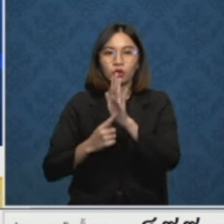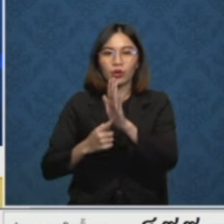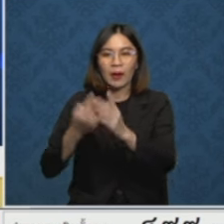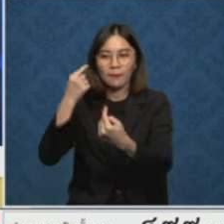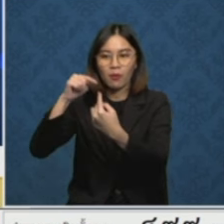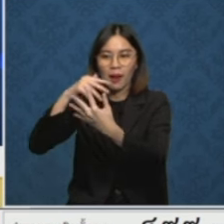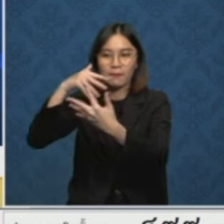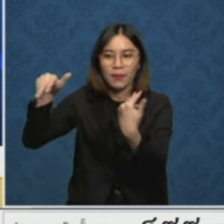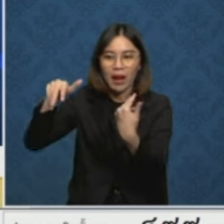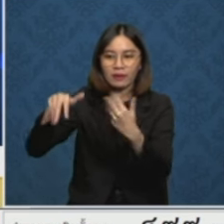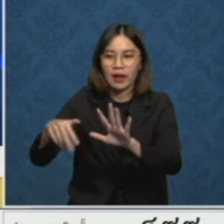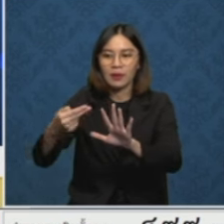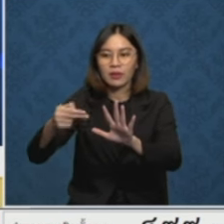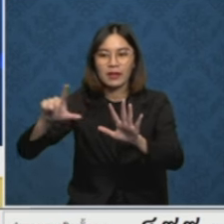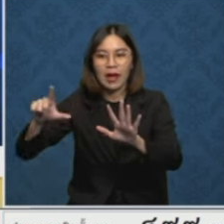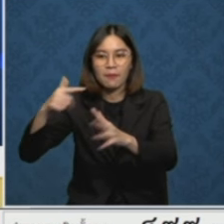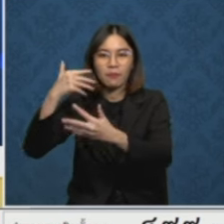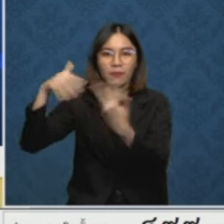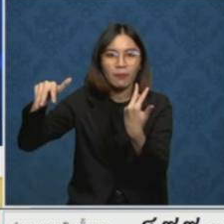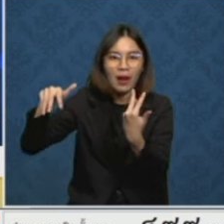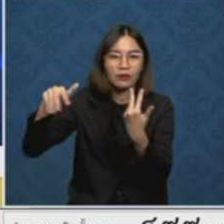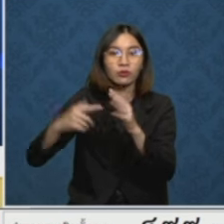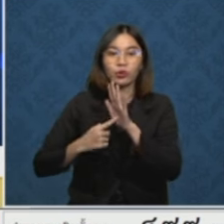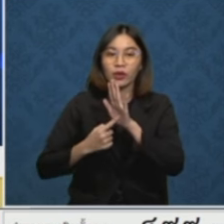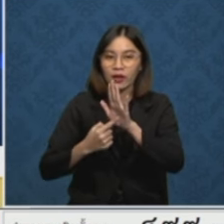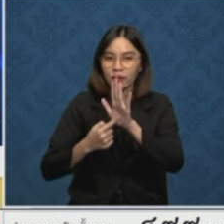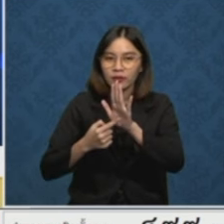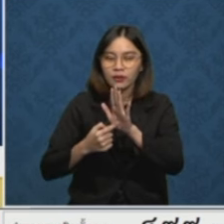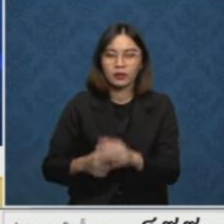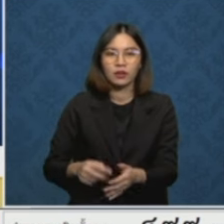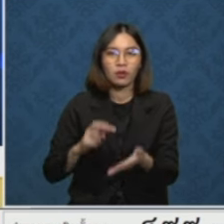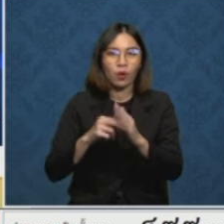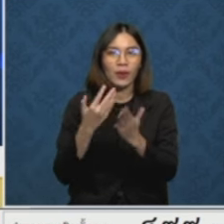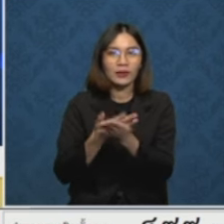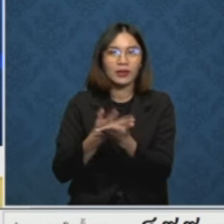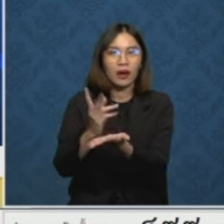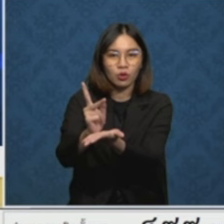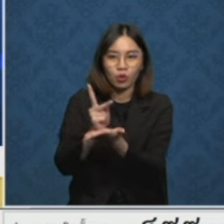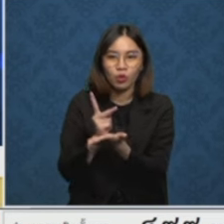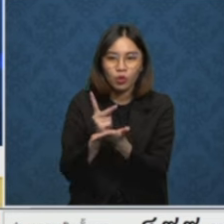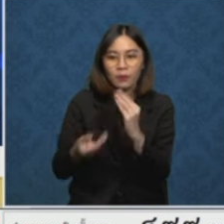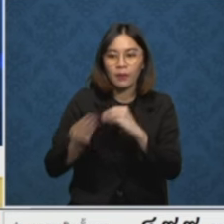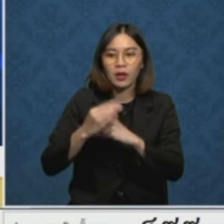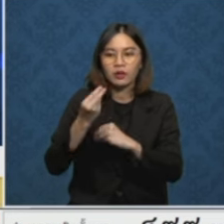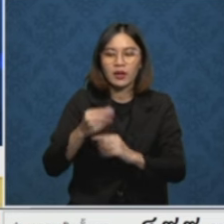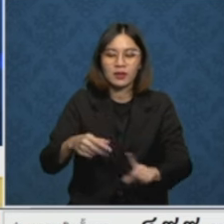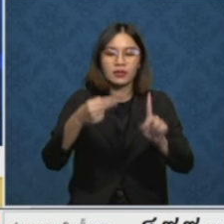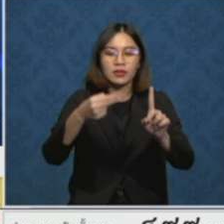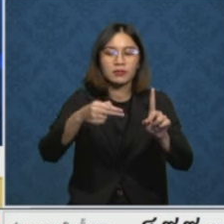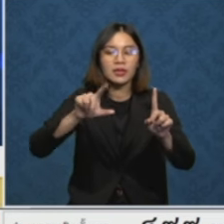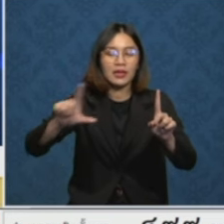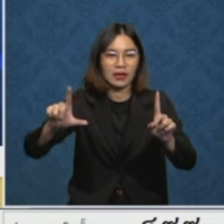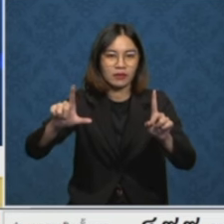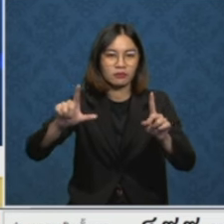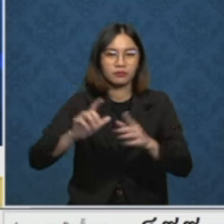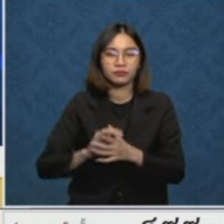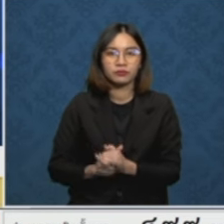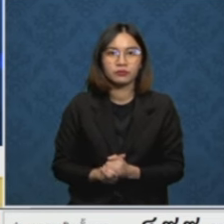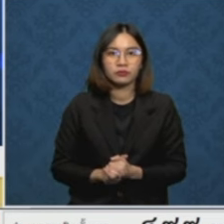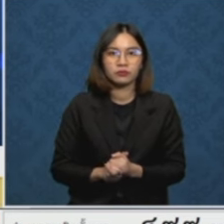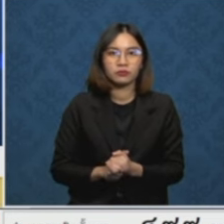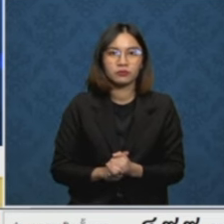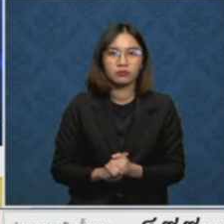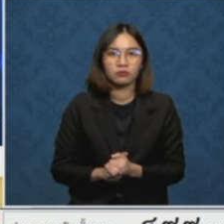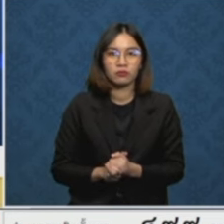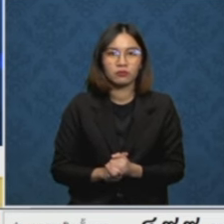าไป 50,000 ล้านสมมุตินะคะเราก็จะกู้โปะได้แค่ 10,000 ล้านบาทเท่านั้นเอง